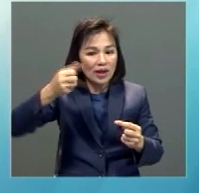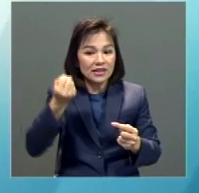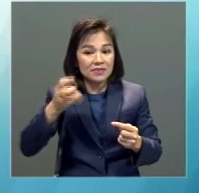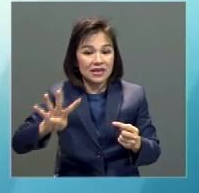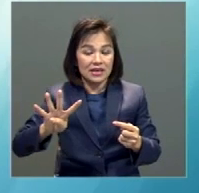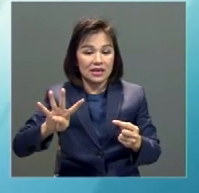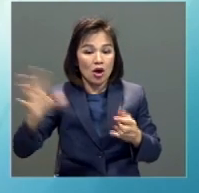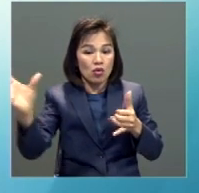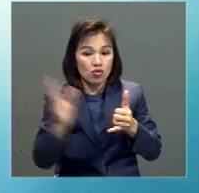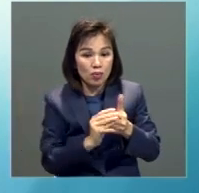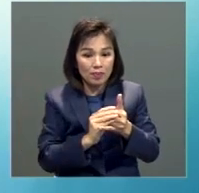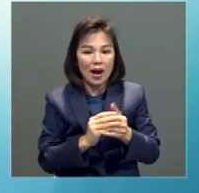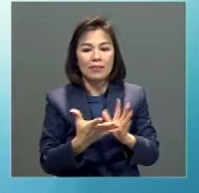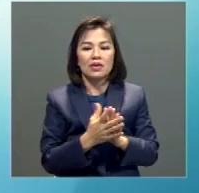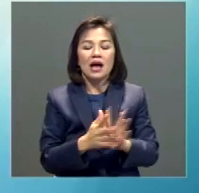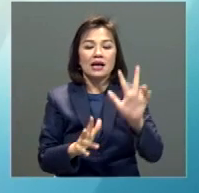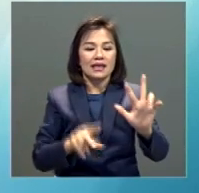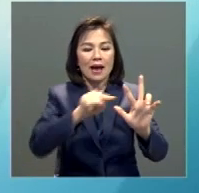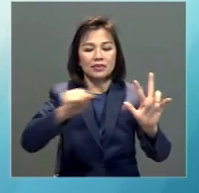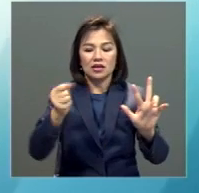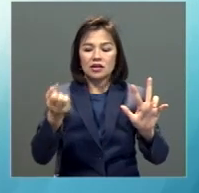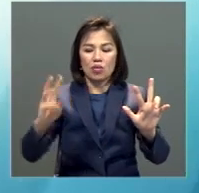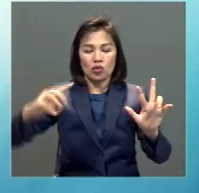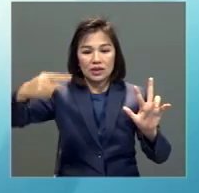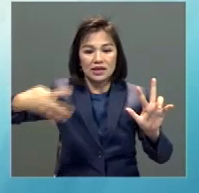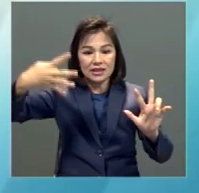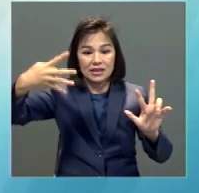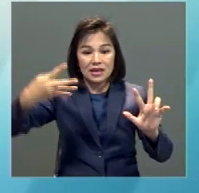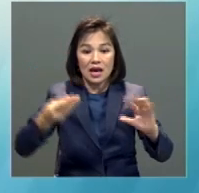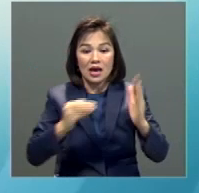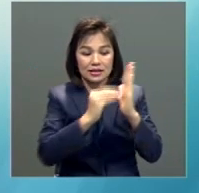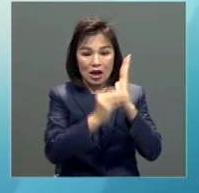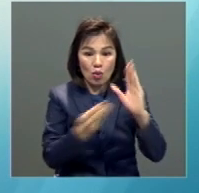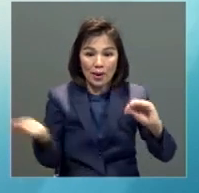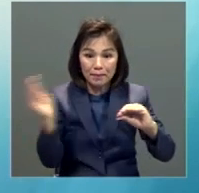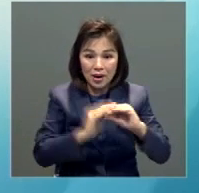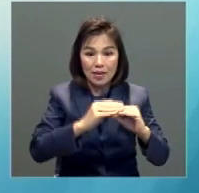วันที่ผ่านมาเลยนะครับครั้งนี้ก็ขยับพระเย็นเลื่อนเป็น3ถึง 16เมษายนนะครับก็เพิ่มขึ้นมาอีก 2